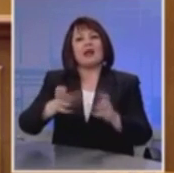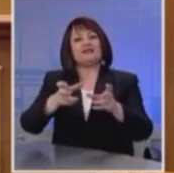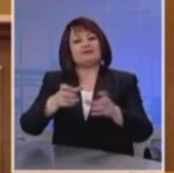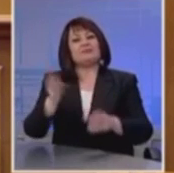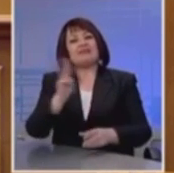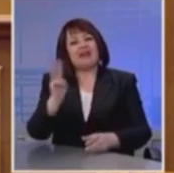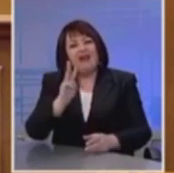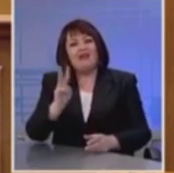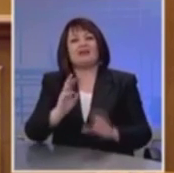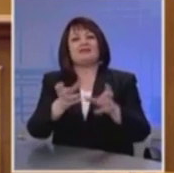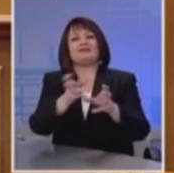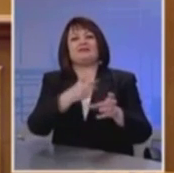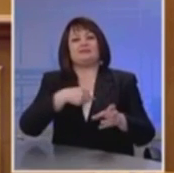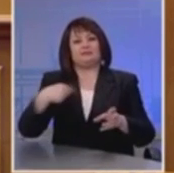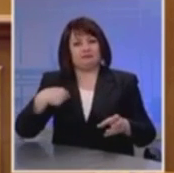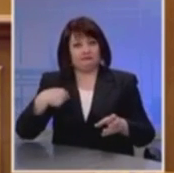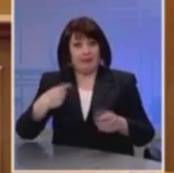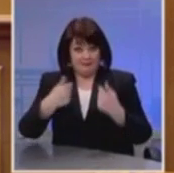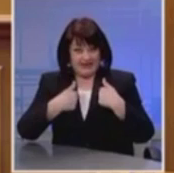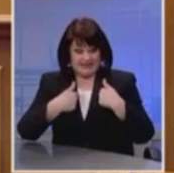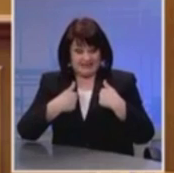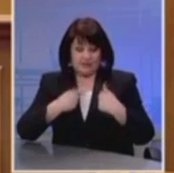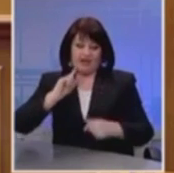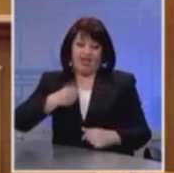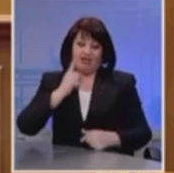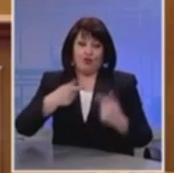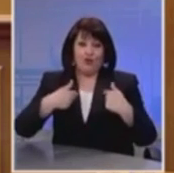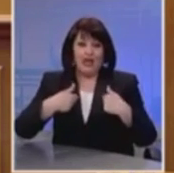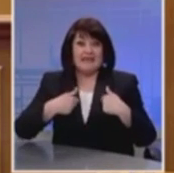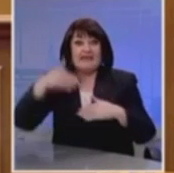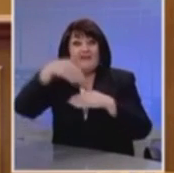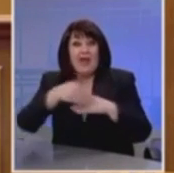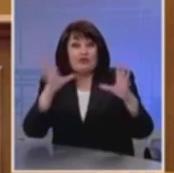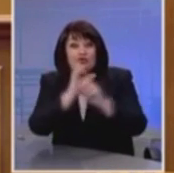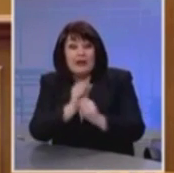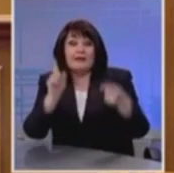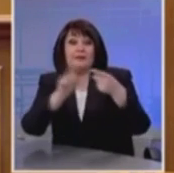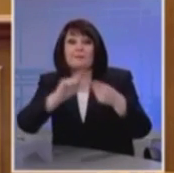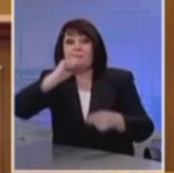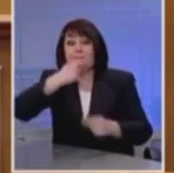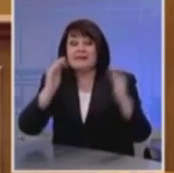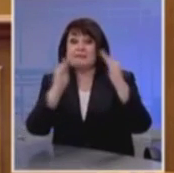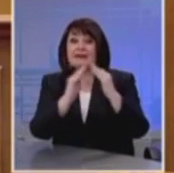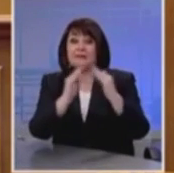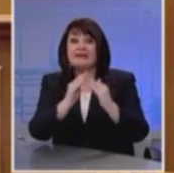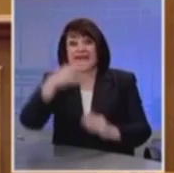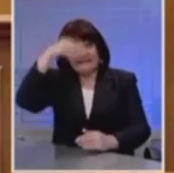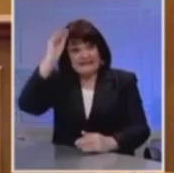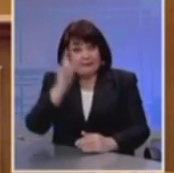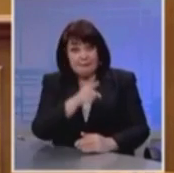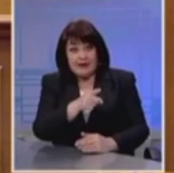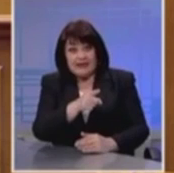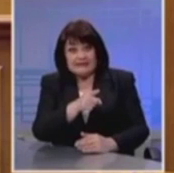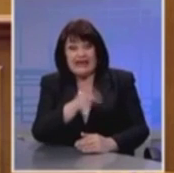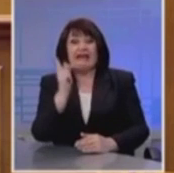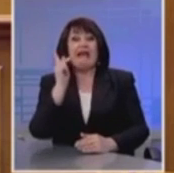Ψυχάρη, την ίδια στιγμή ο κύριος Τσίπρας σε μυστικές νυχτερινές συναντήσεις σε σπίτια στην